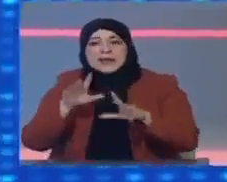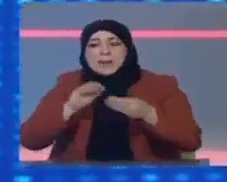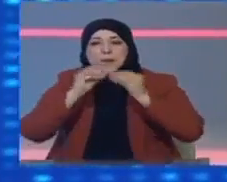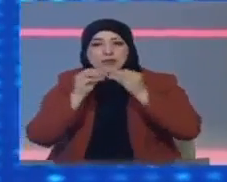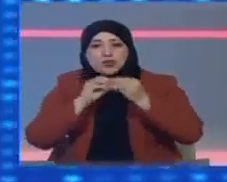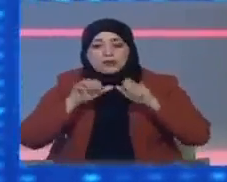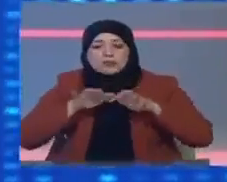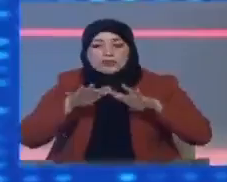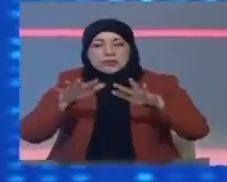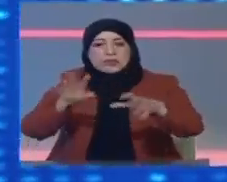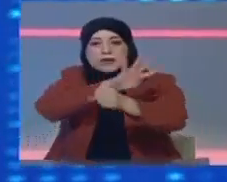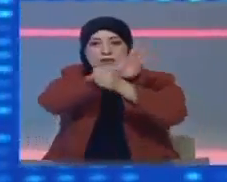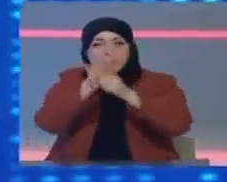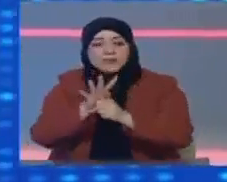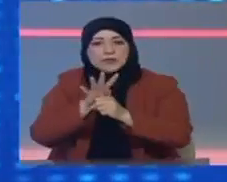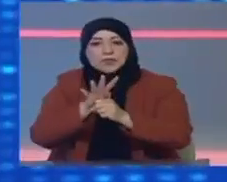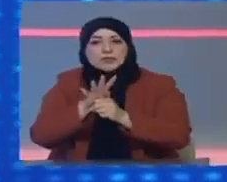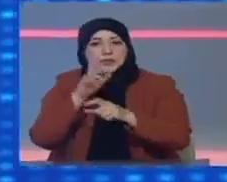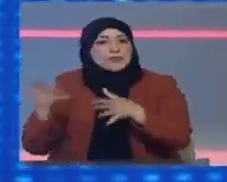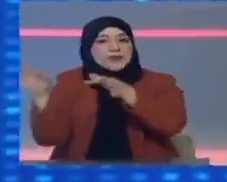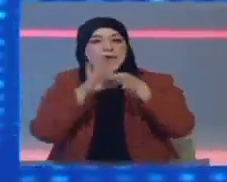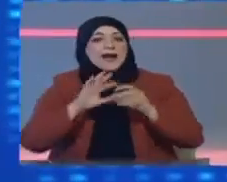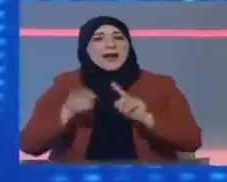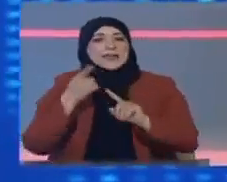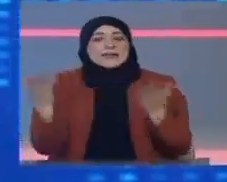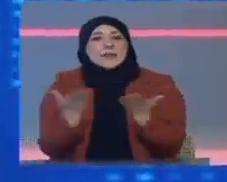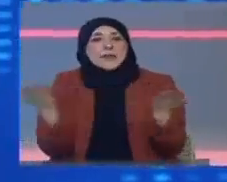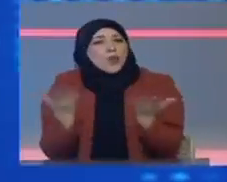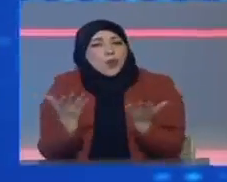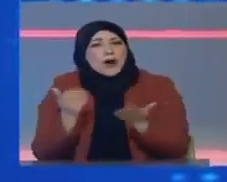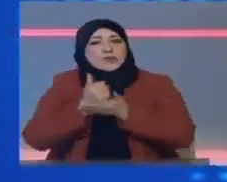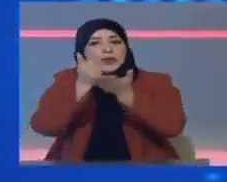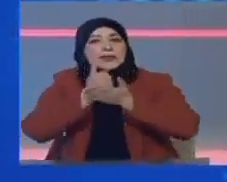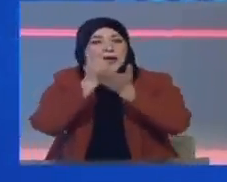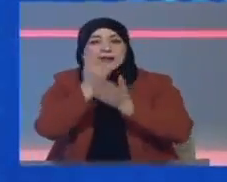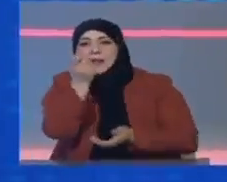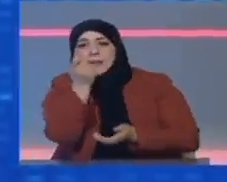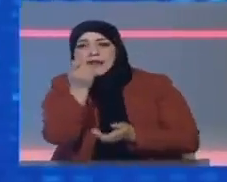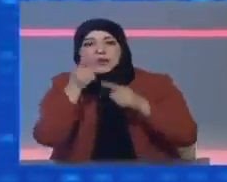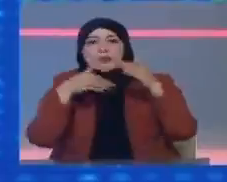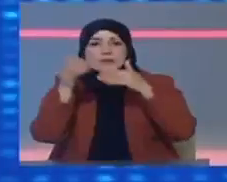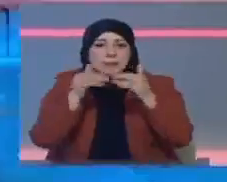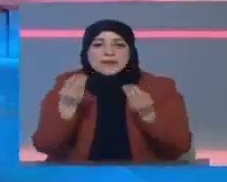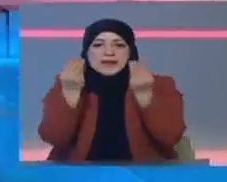انتشار فيروس قرون المر تجد والمتعلقه خاصه المساعدات الماليه والعينيه